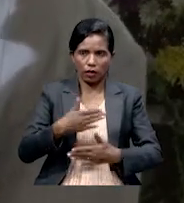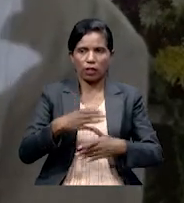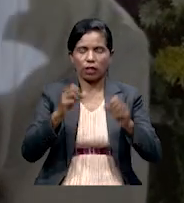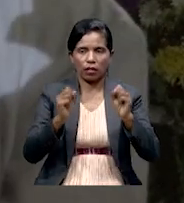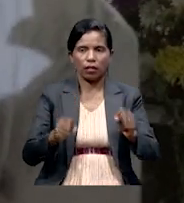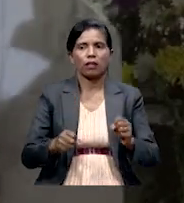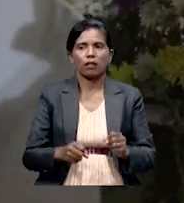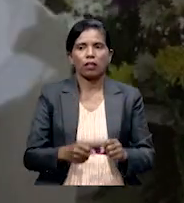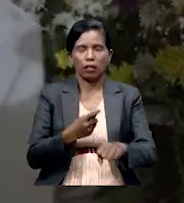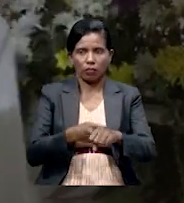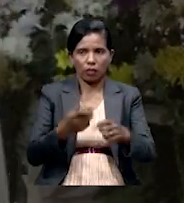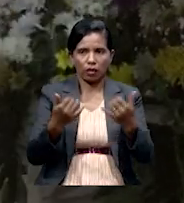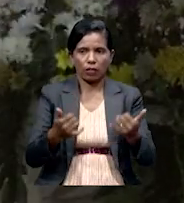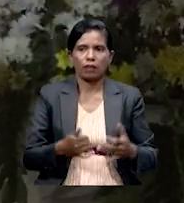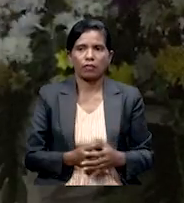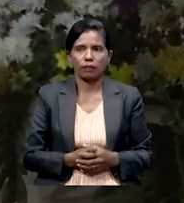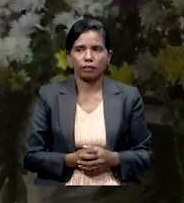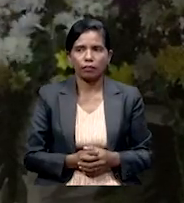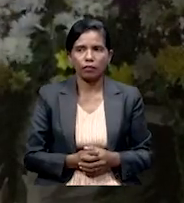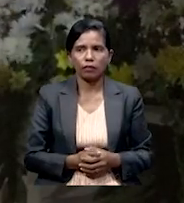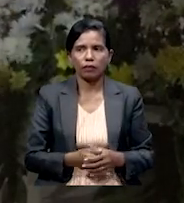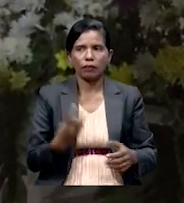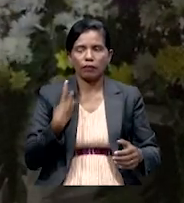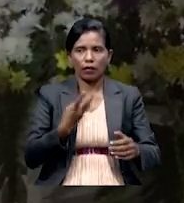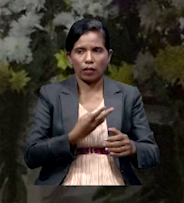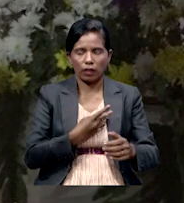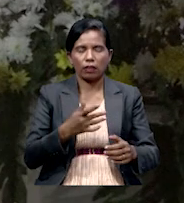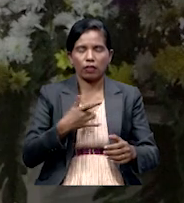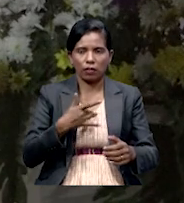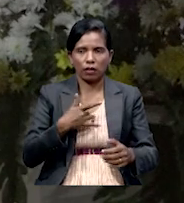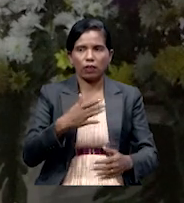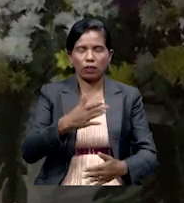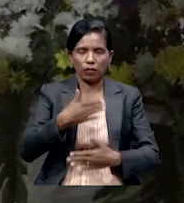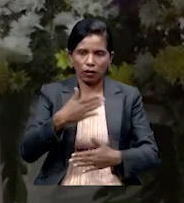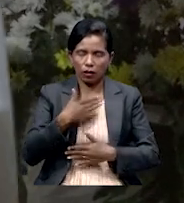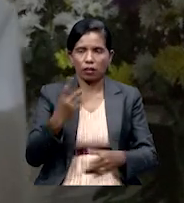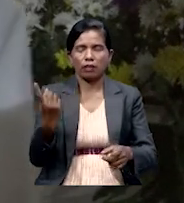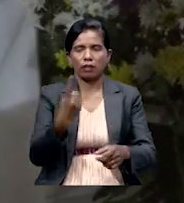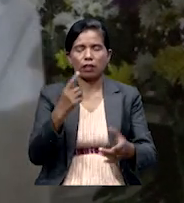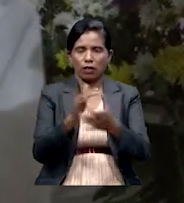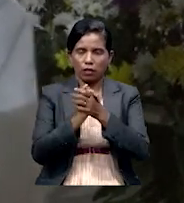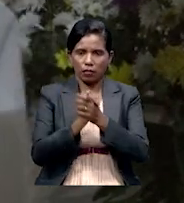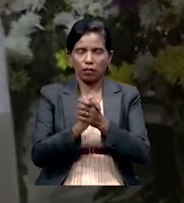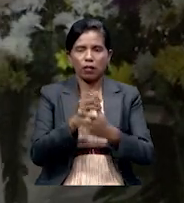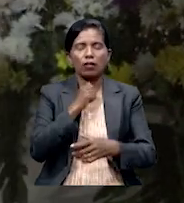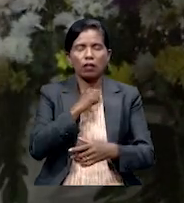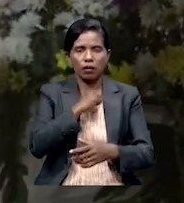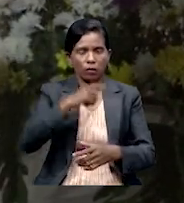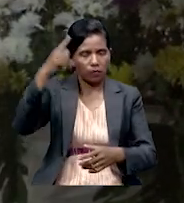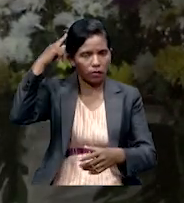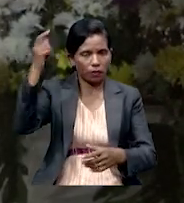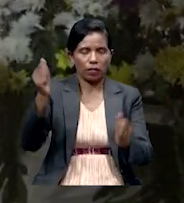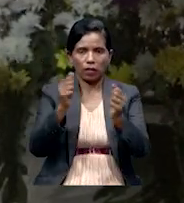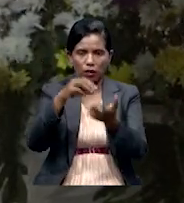ini. Penunjukan kardinal membuat kita merasa satu. Tentu Paus menyatukan kita